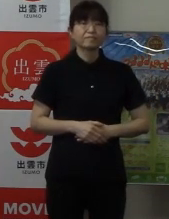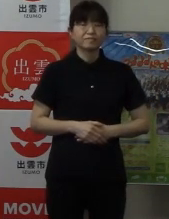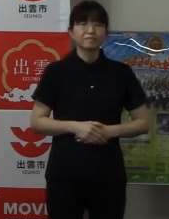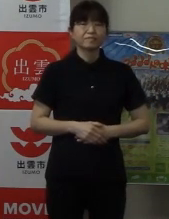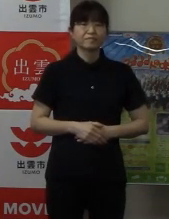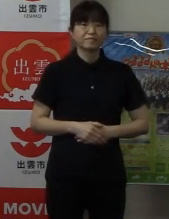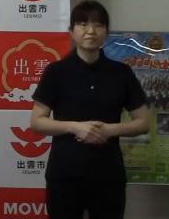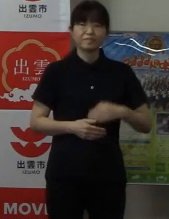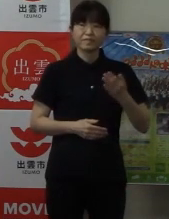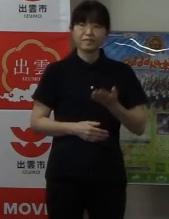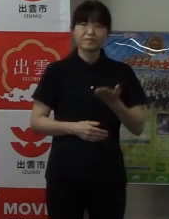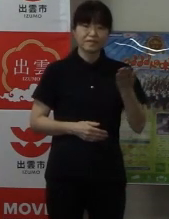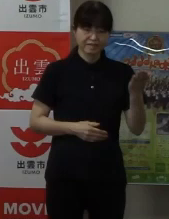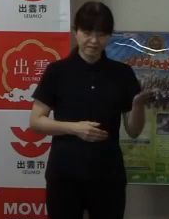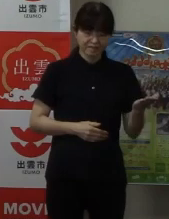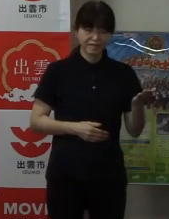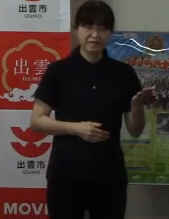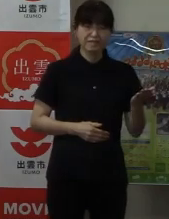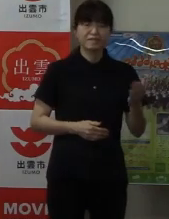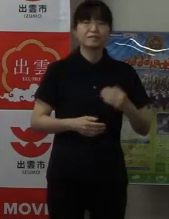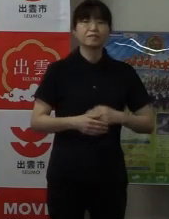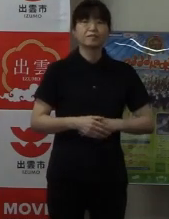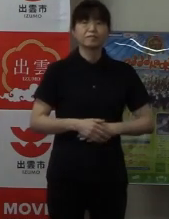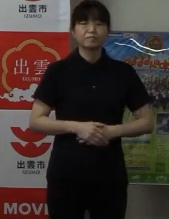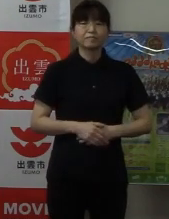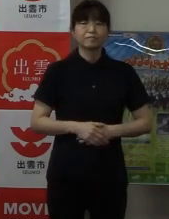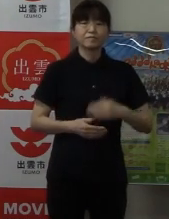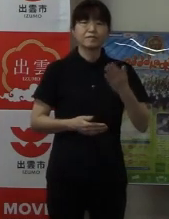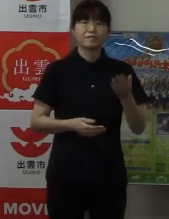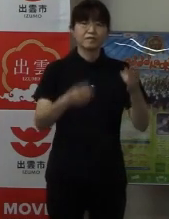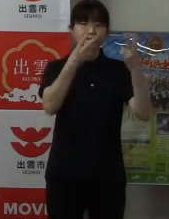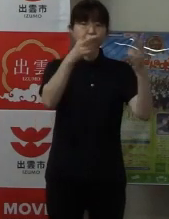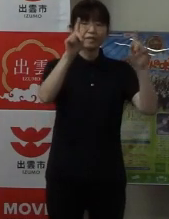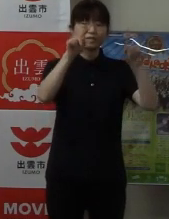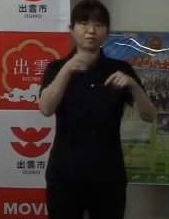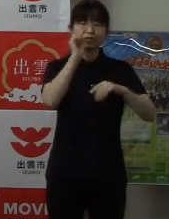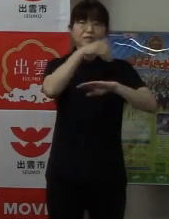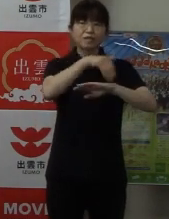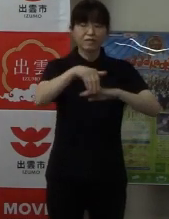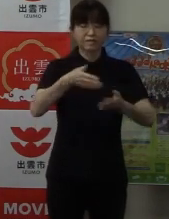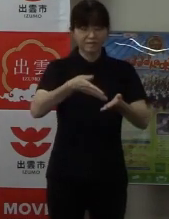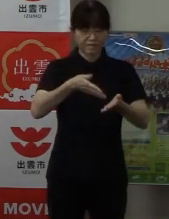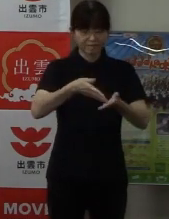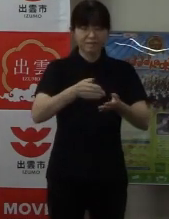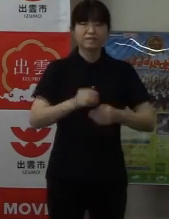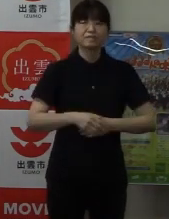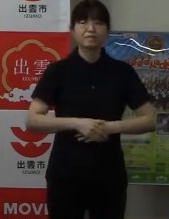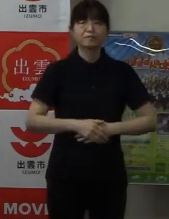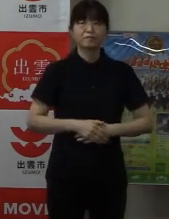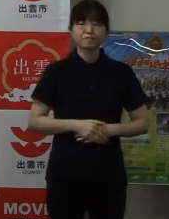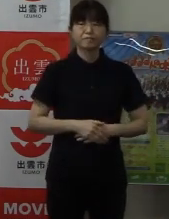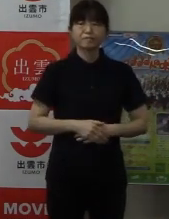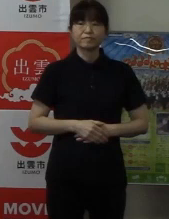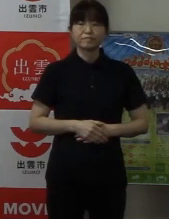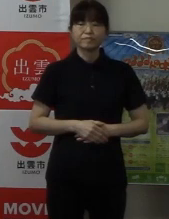そしたら次に進めていただきたいと思います。はい、続いて行事予定の方お願いします。